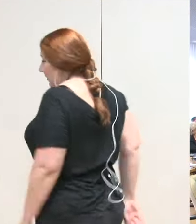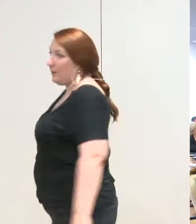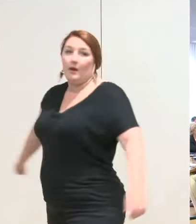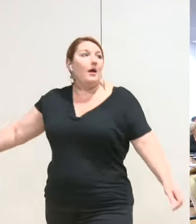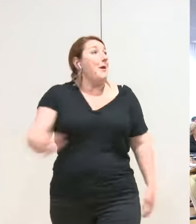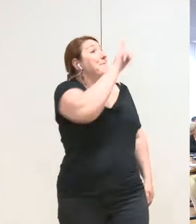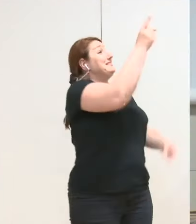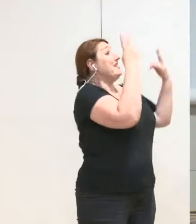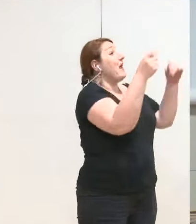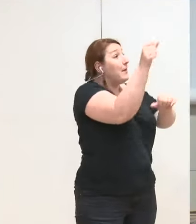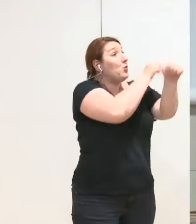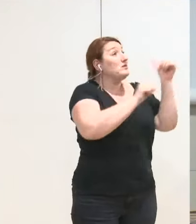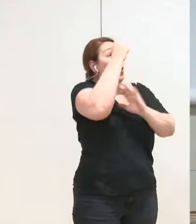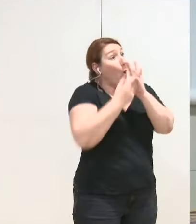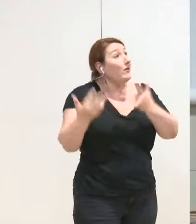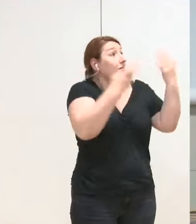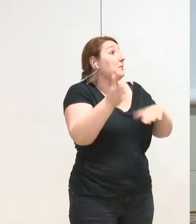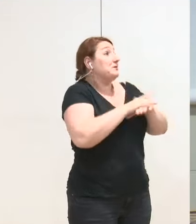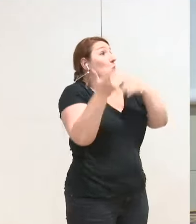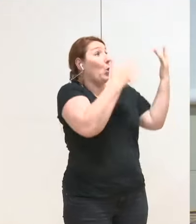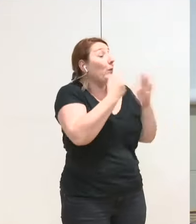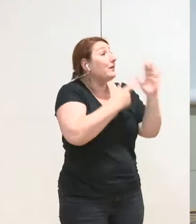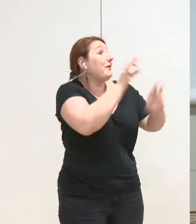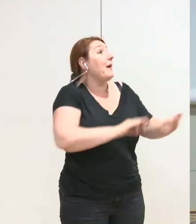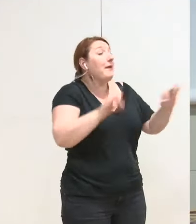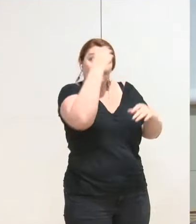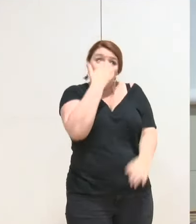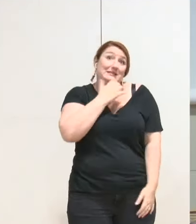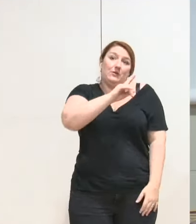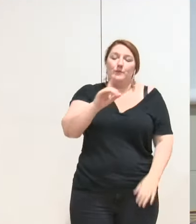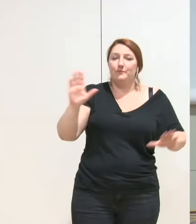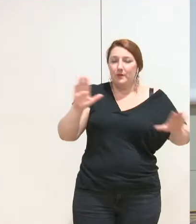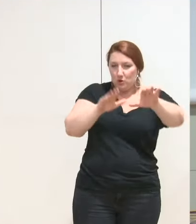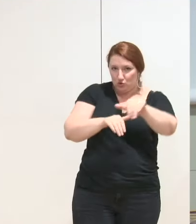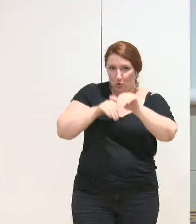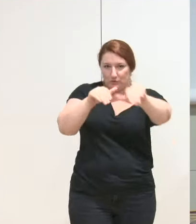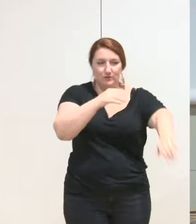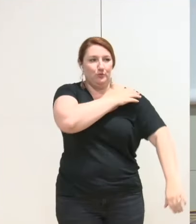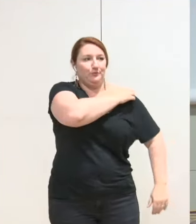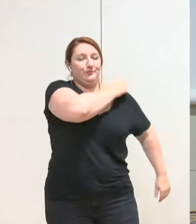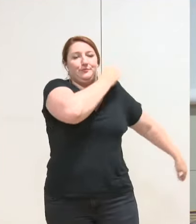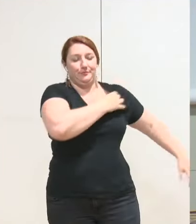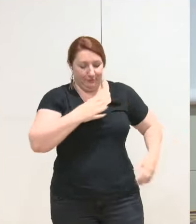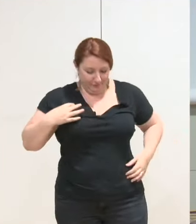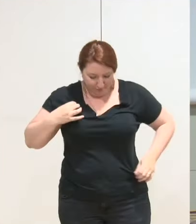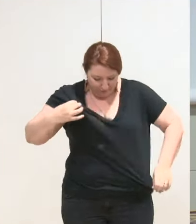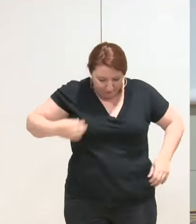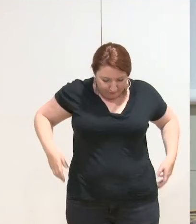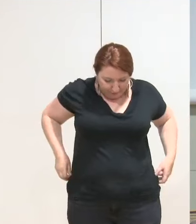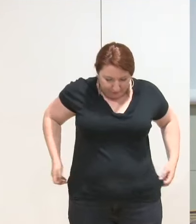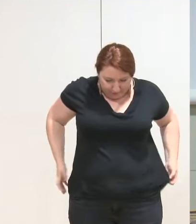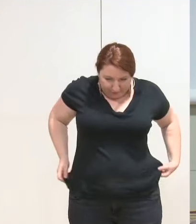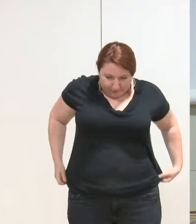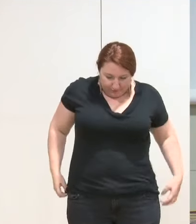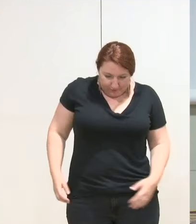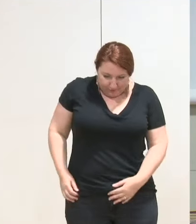continue je continue monsieur breu vous nous posiez la question sur la réconciliation